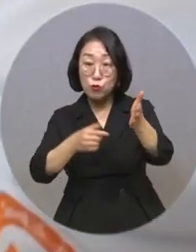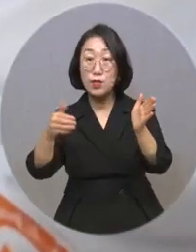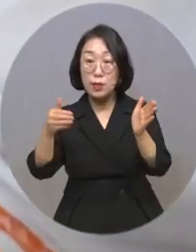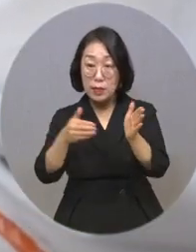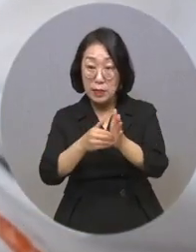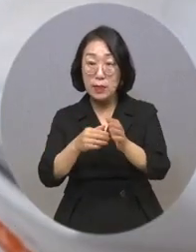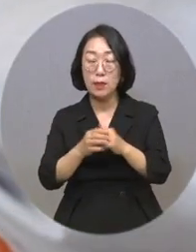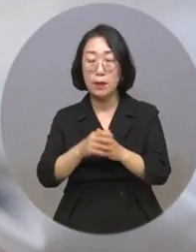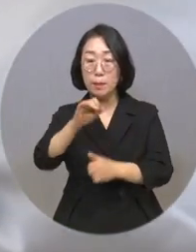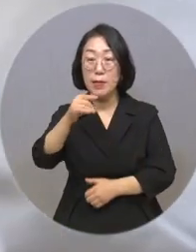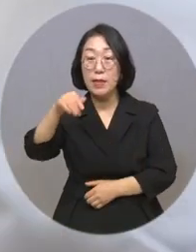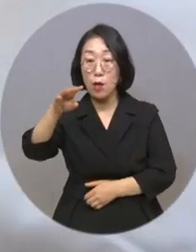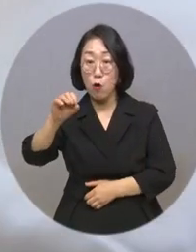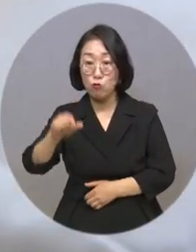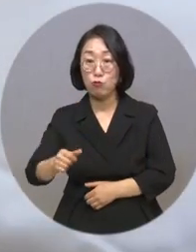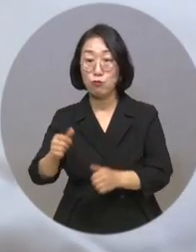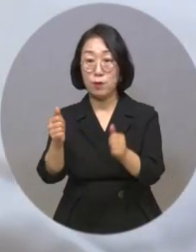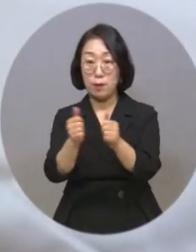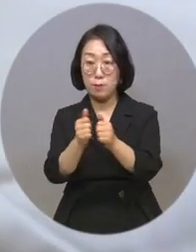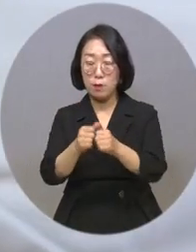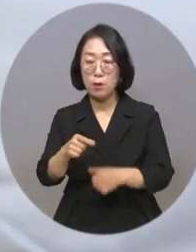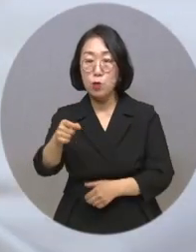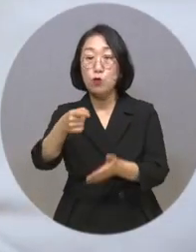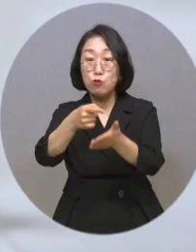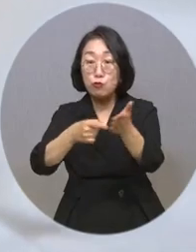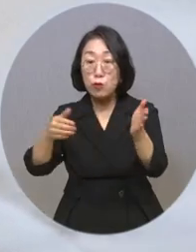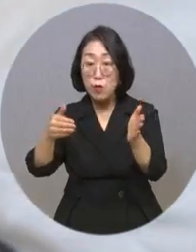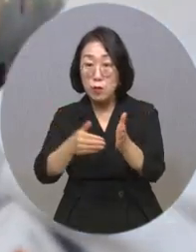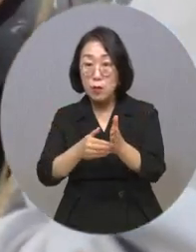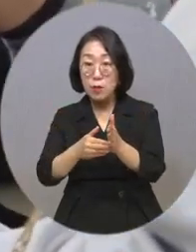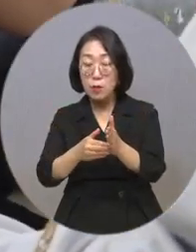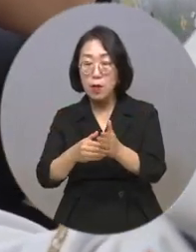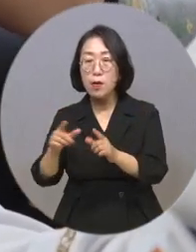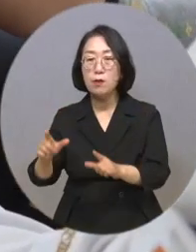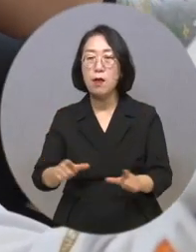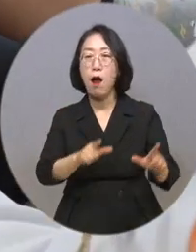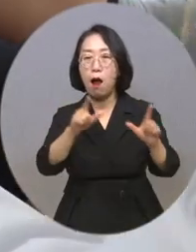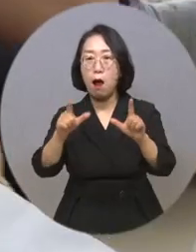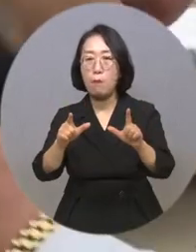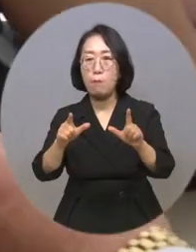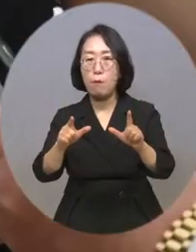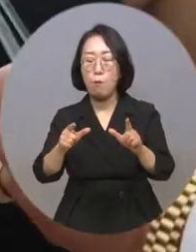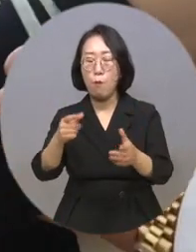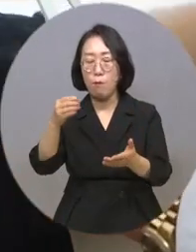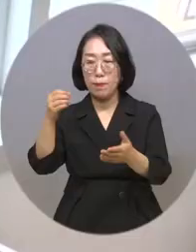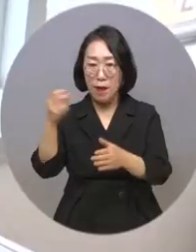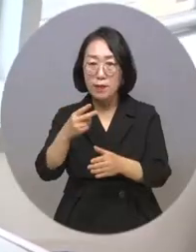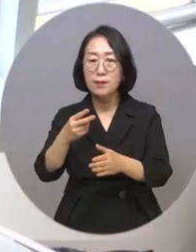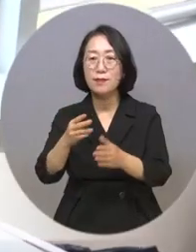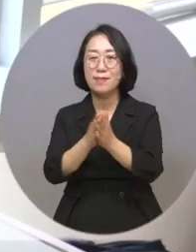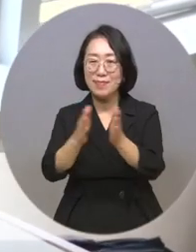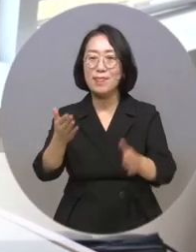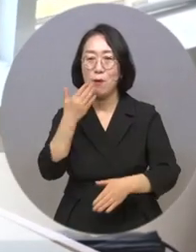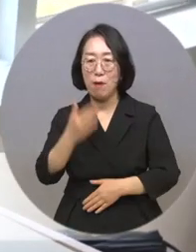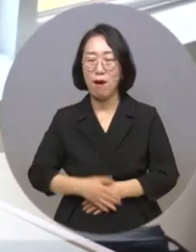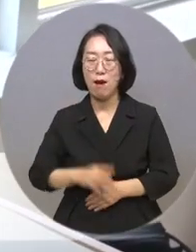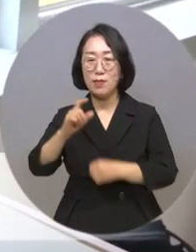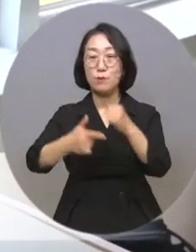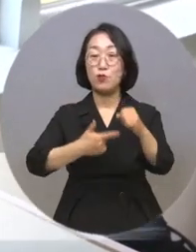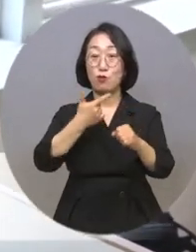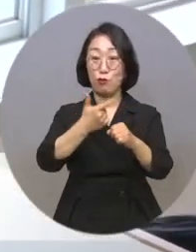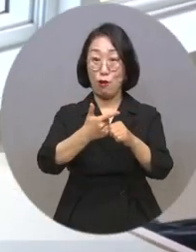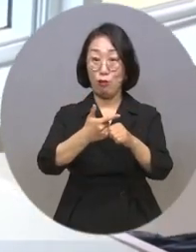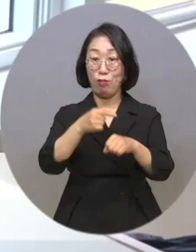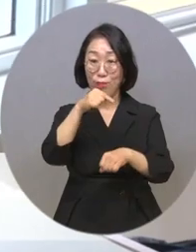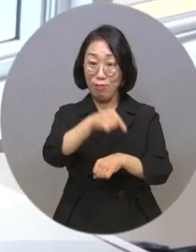받은 민경옥 씨는 수술을 통해 건강한 새 인생을 찾았다고 말합니다. 여기는 16년,